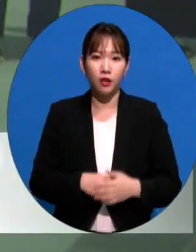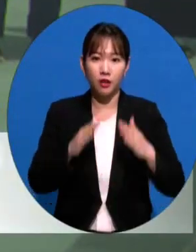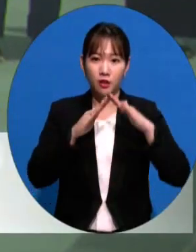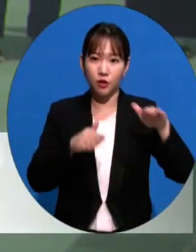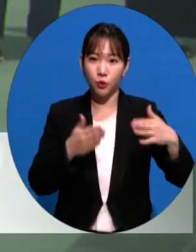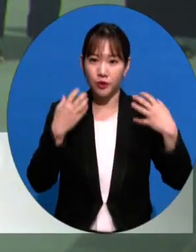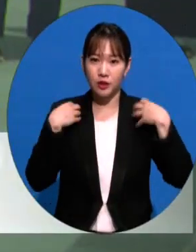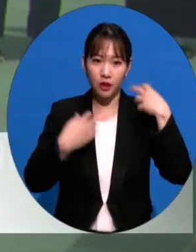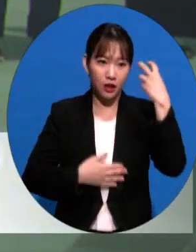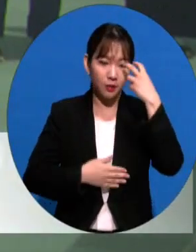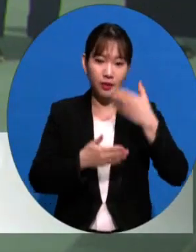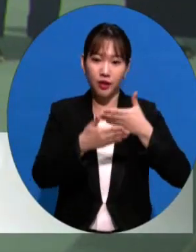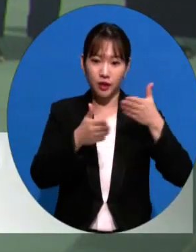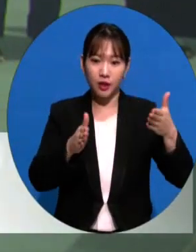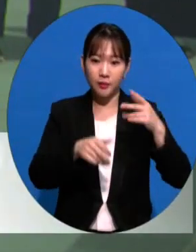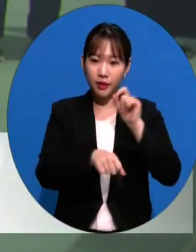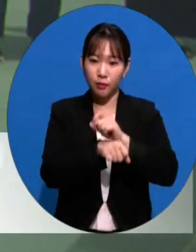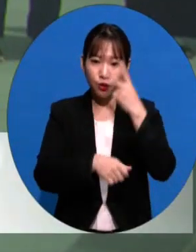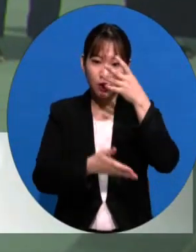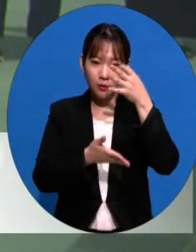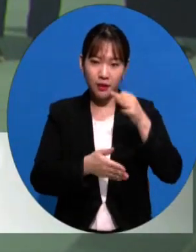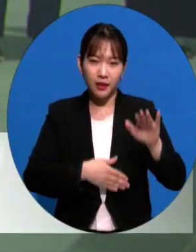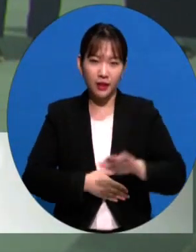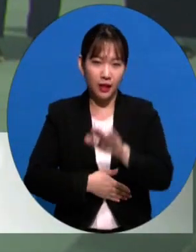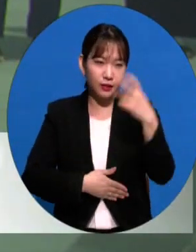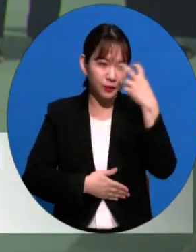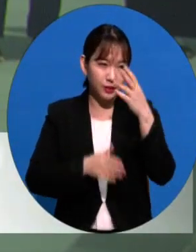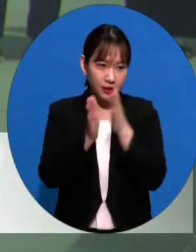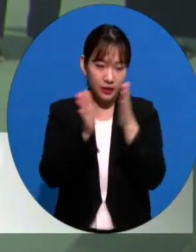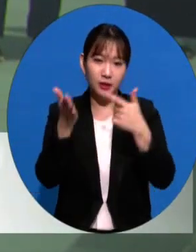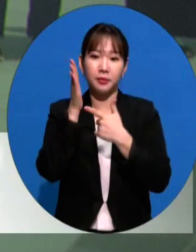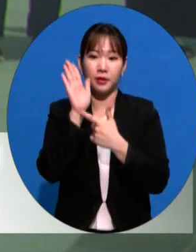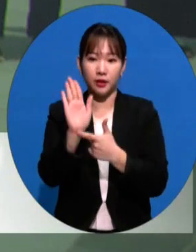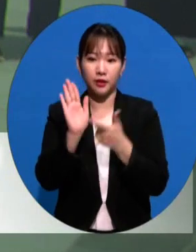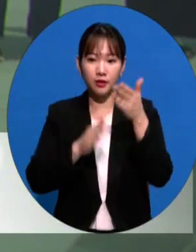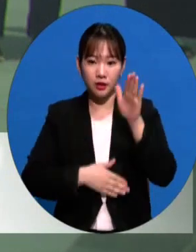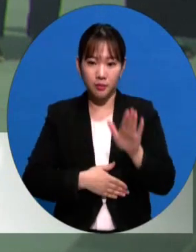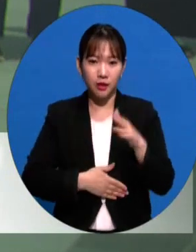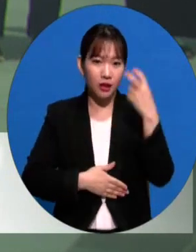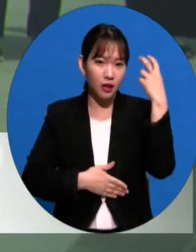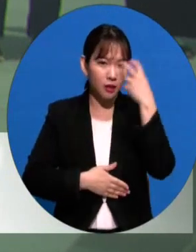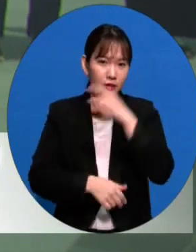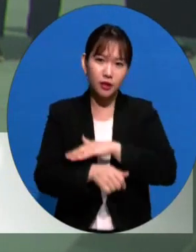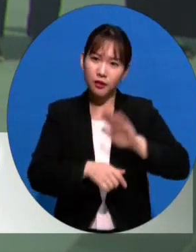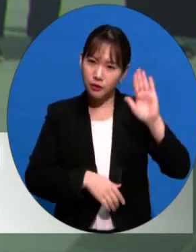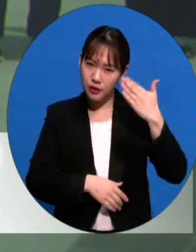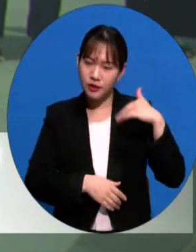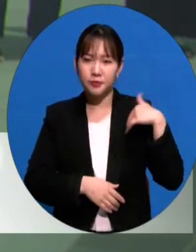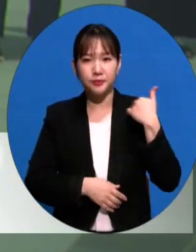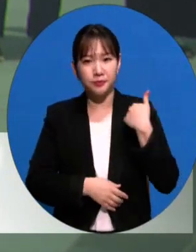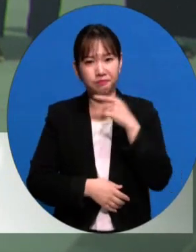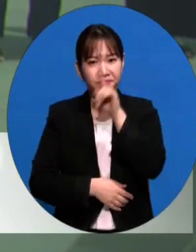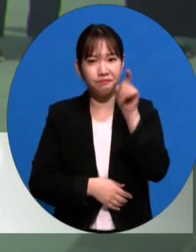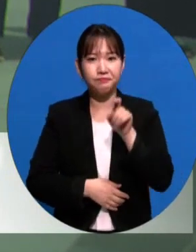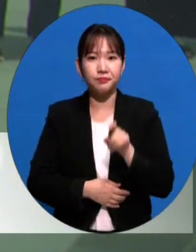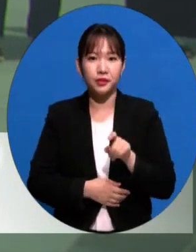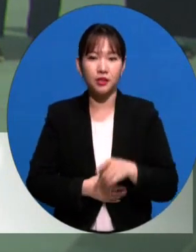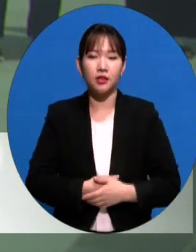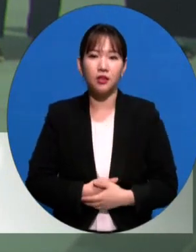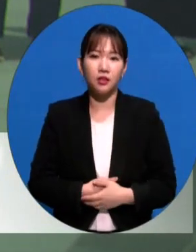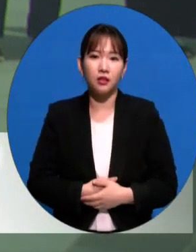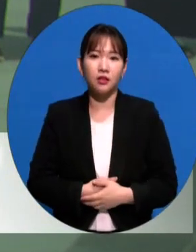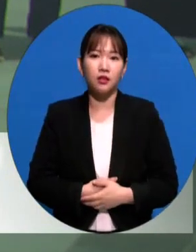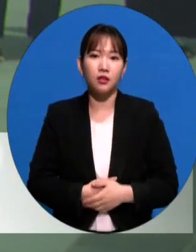전남도청 감사원실에 사무관리비의 전수조사에 나서겠다고 밝혔지만 감사가 제대로 이루어질지는 미지수입니다